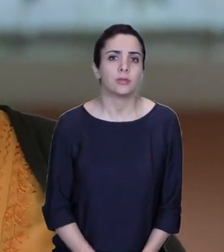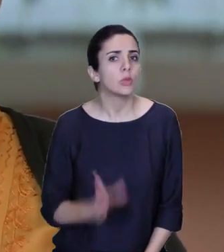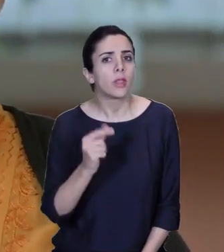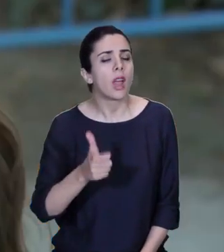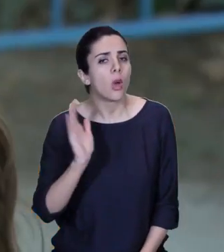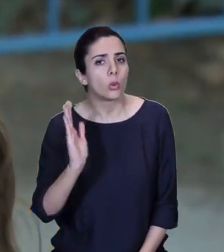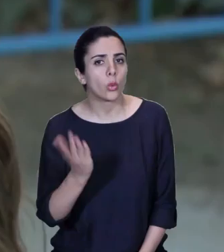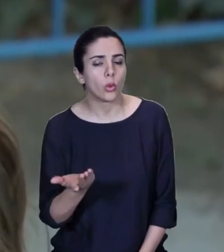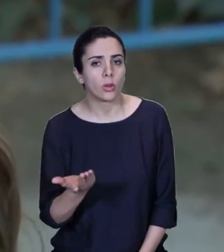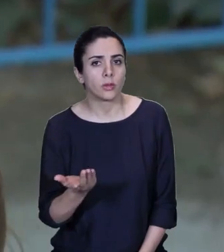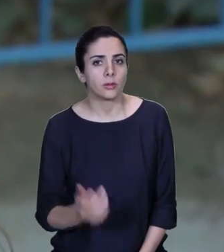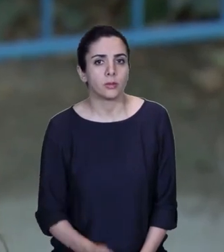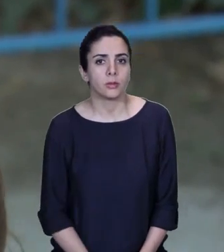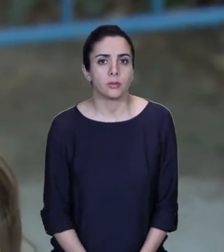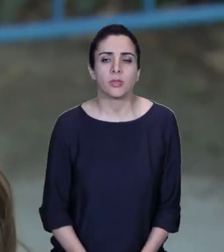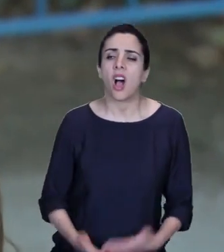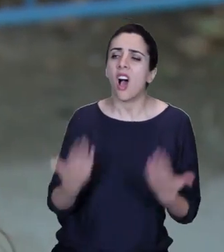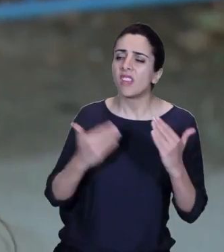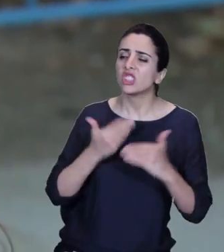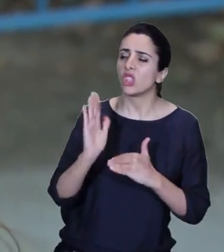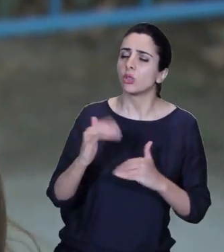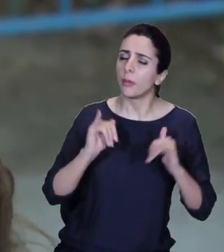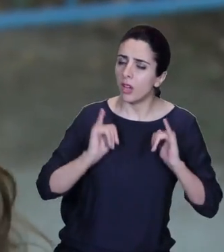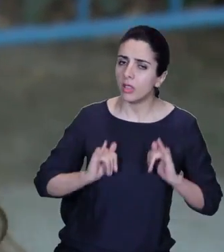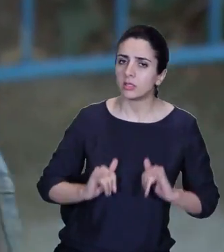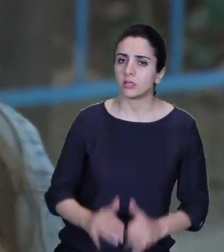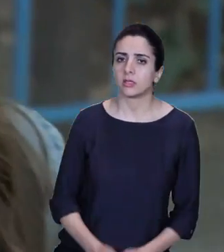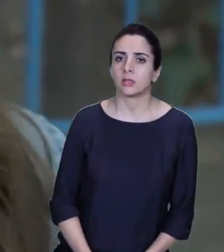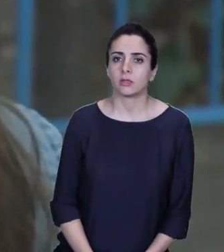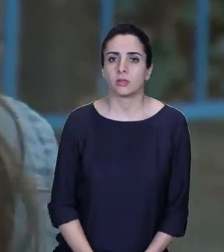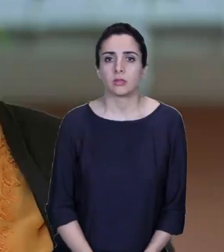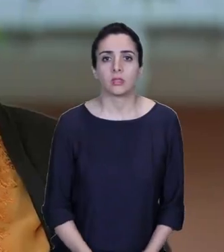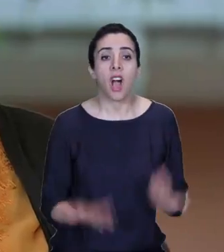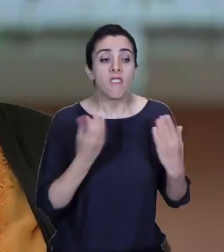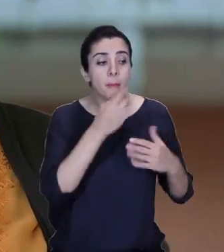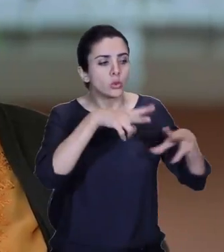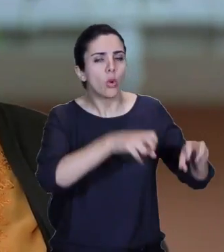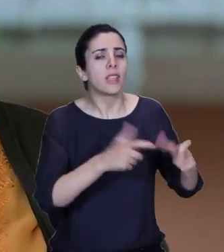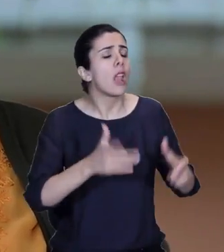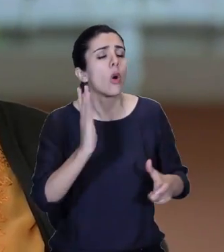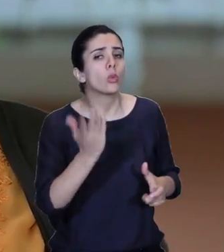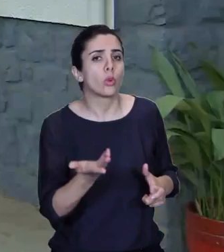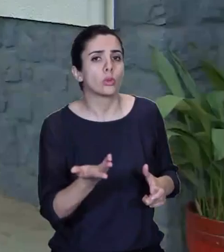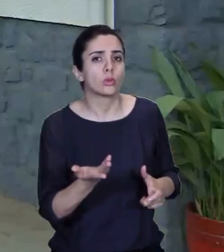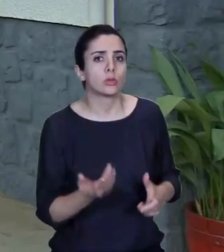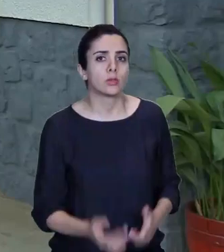Hayırdır, nereye? Hava alacağım biraz anne. Havanı bahçede de alırsın. Nereye dedim?